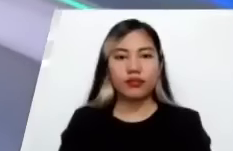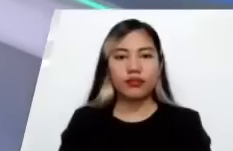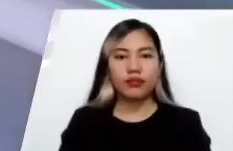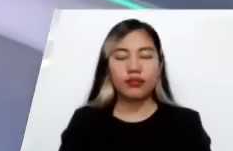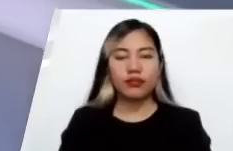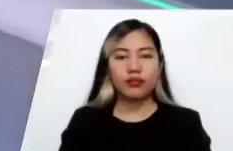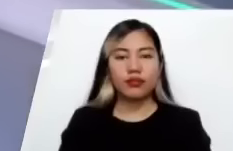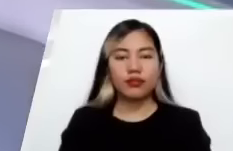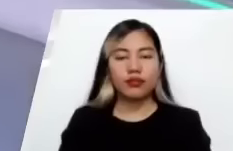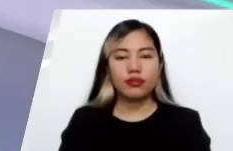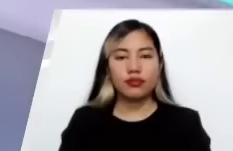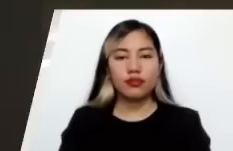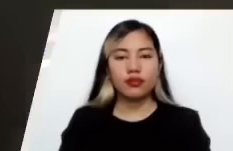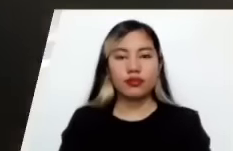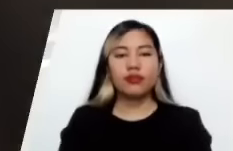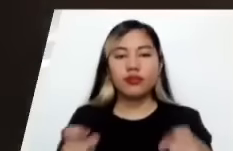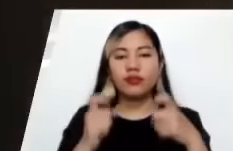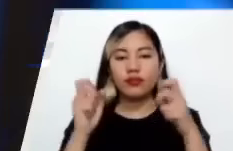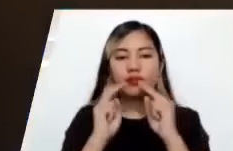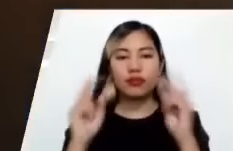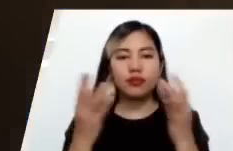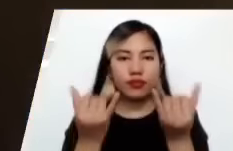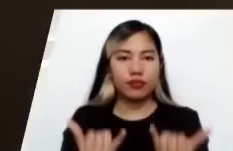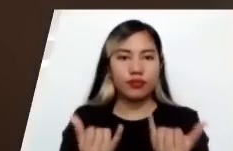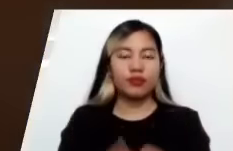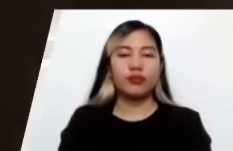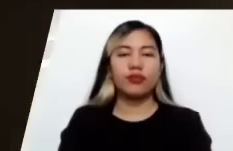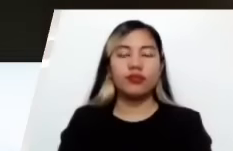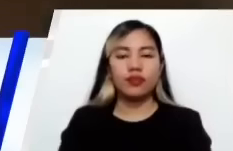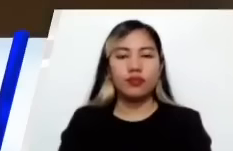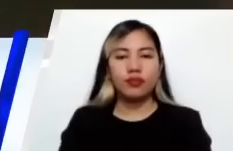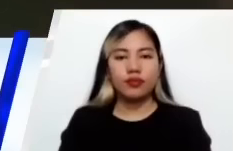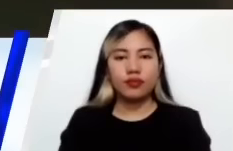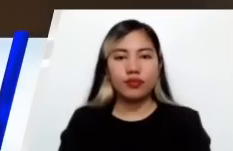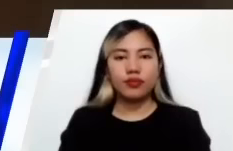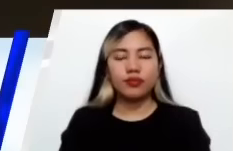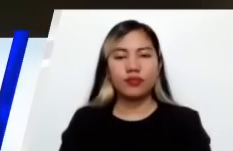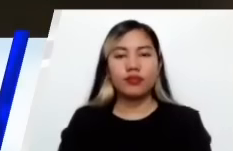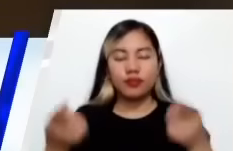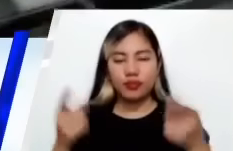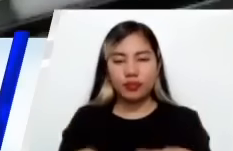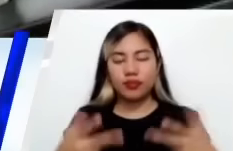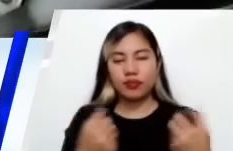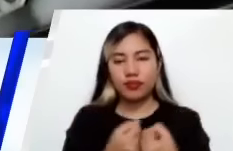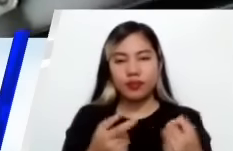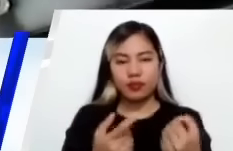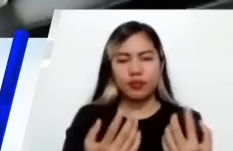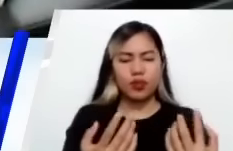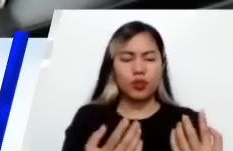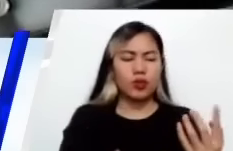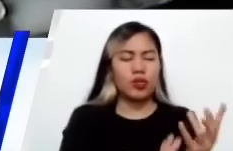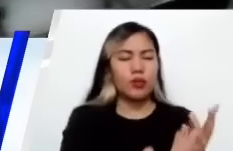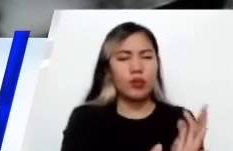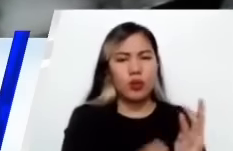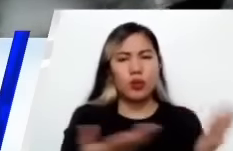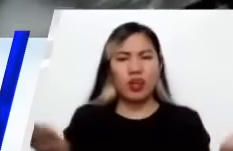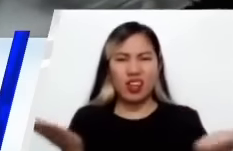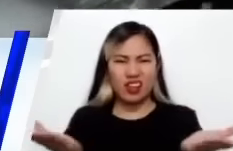Ito na ang mabibilis na balita. Bumangga sa ilang barrier ng southbound lane ng Guadalupe Bridge sa Makati City ang isang